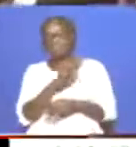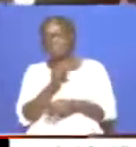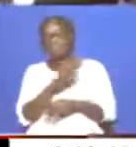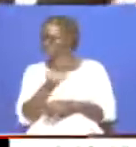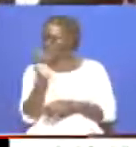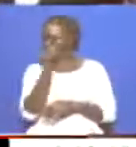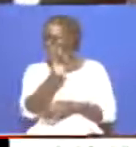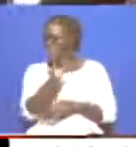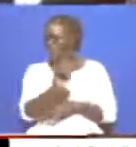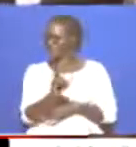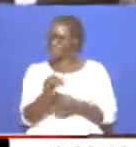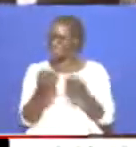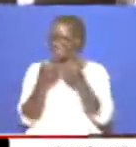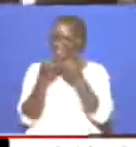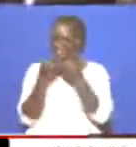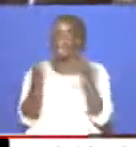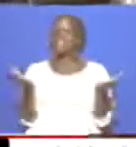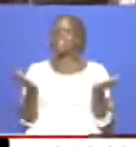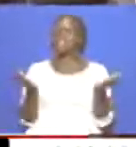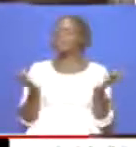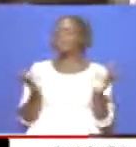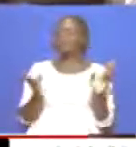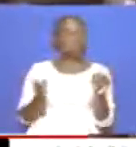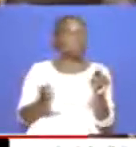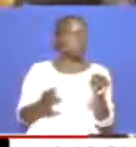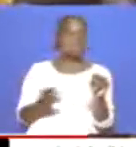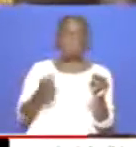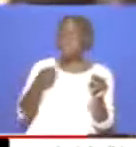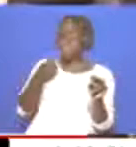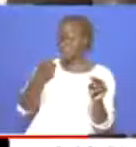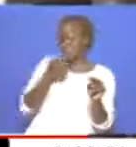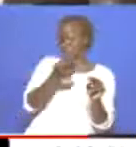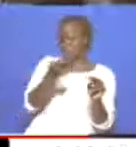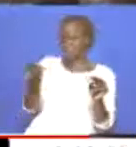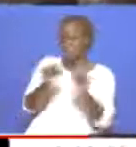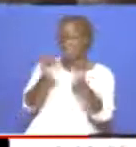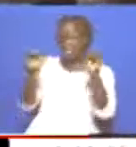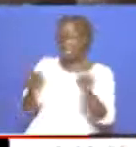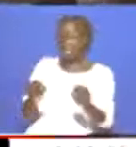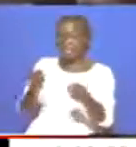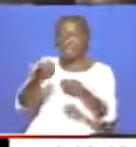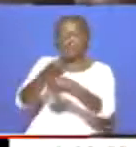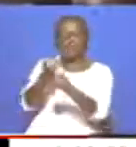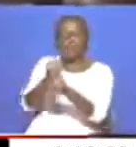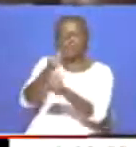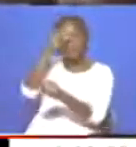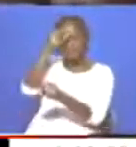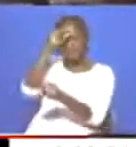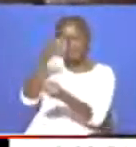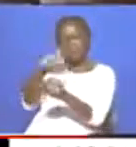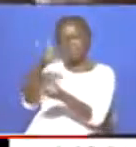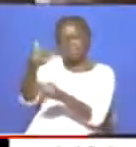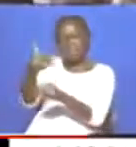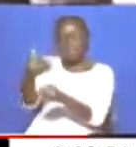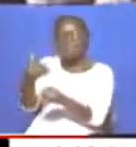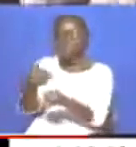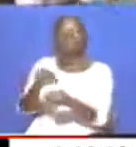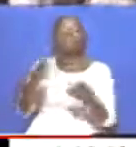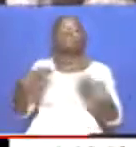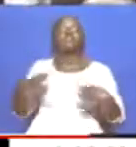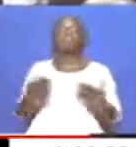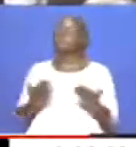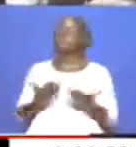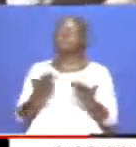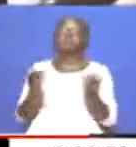ya bure. Mimi nataka niwaambie, system ambayo itatengeneza serikali inayokuja ni system ya wananchi.